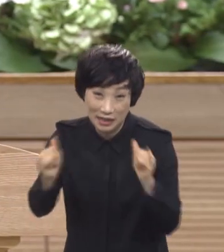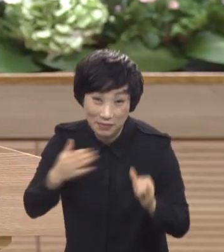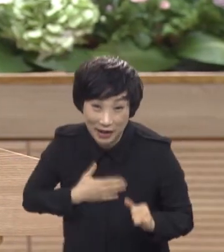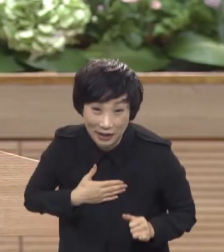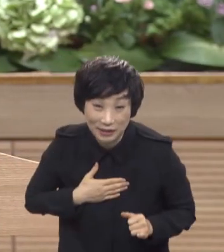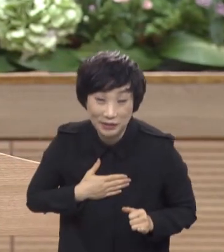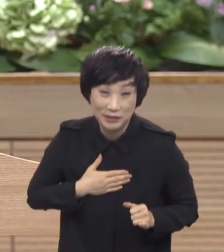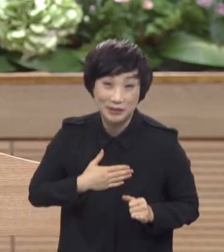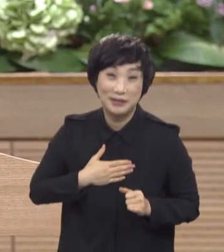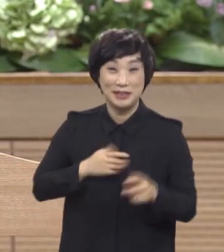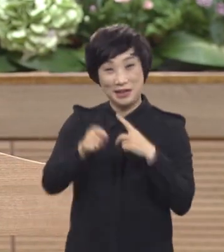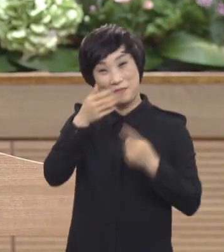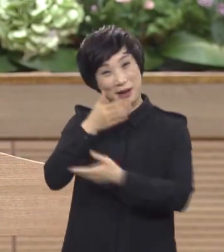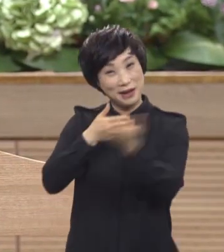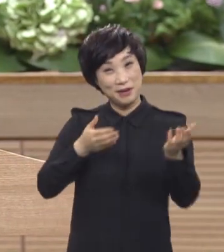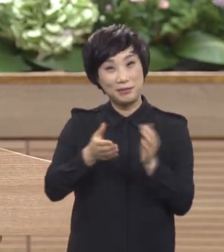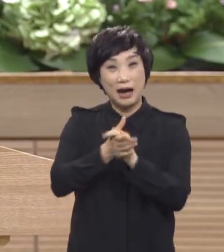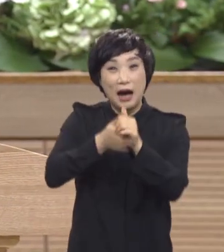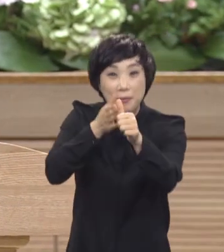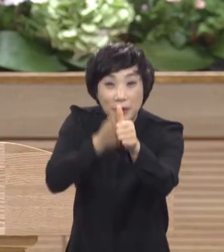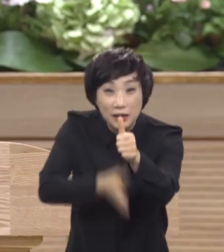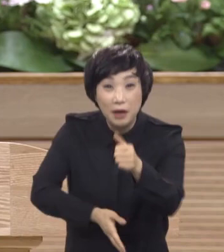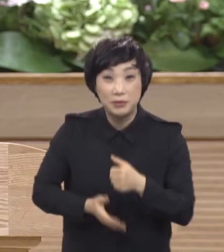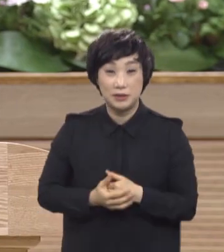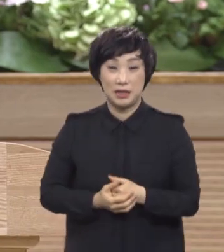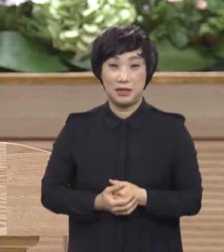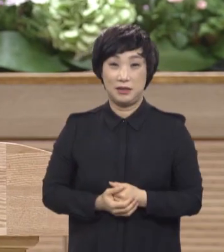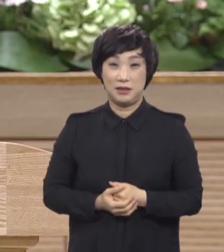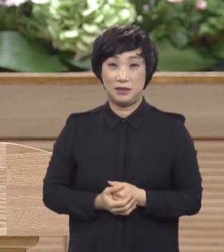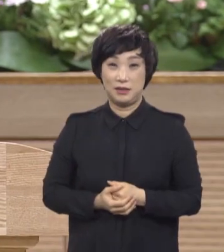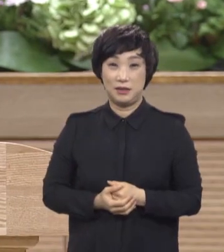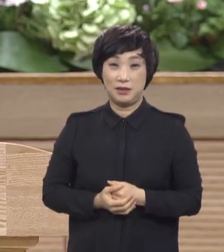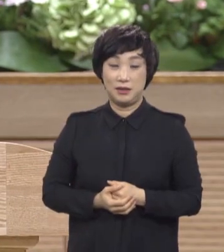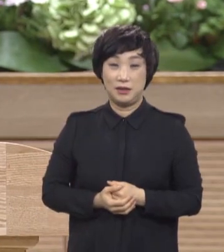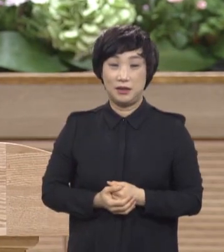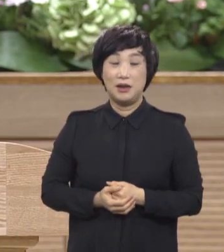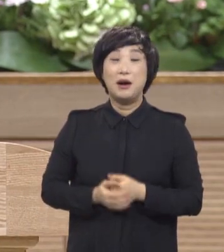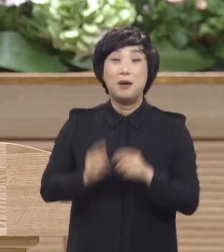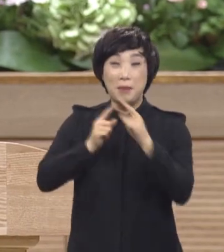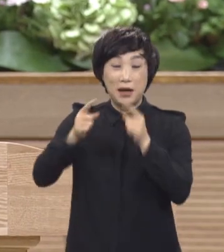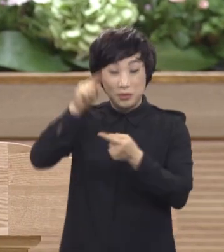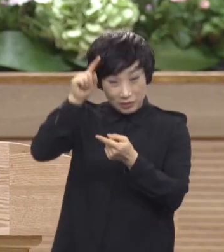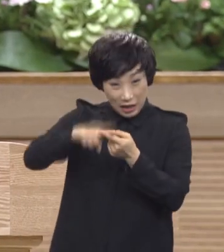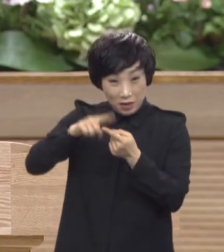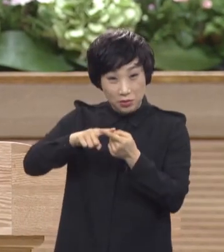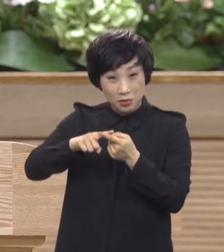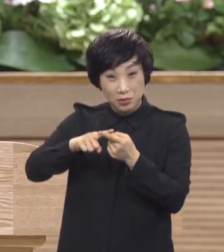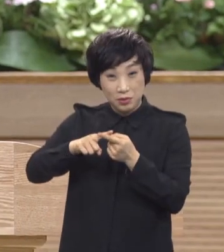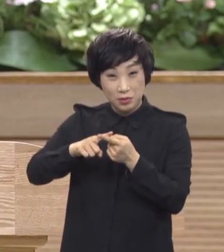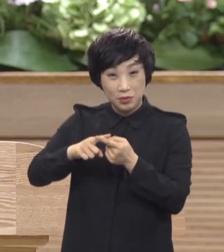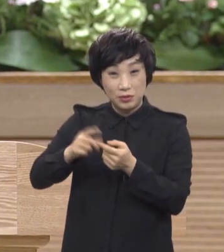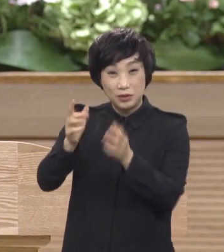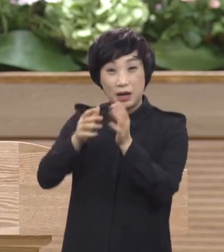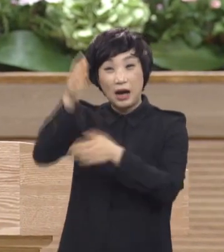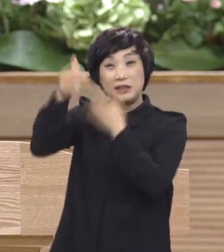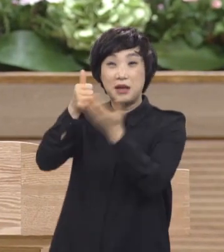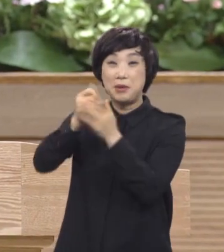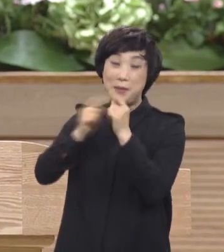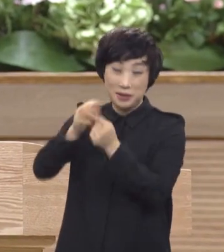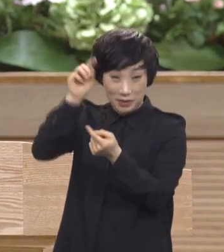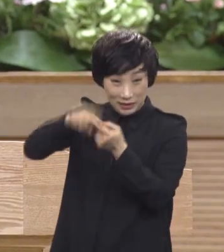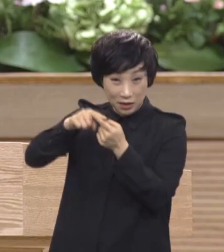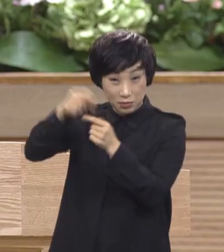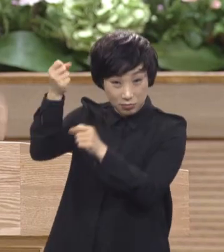알아들었으면 아멘합시다 그래서 말씀하시는 것 같이 하라 하라